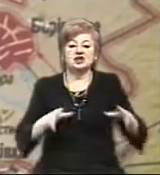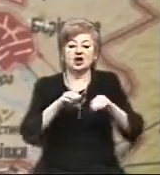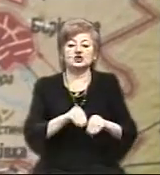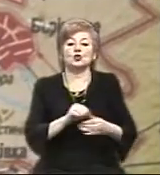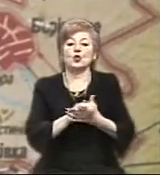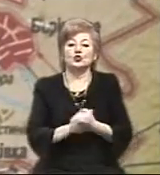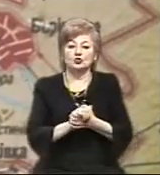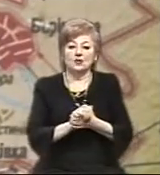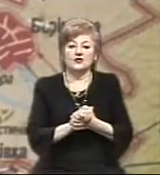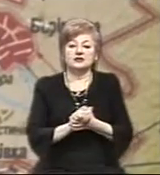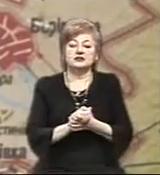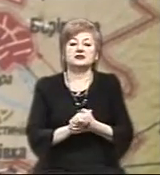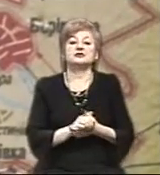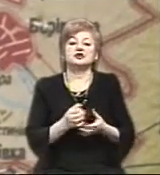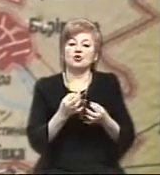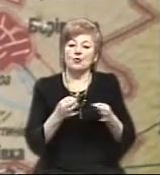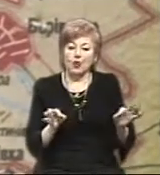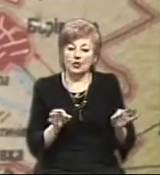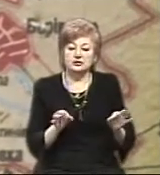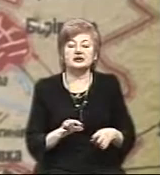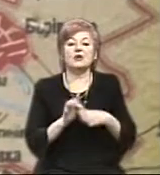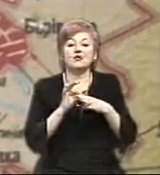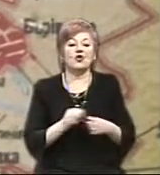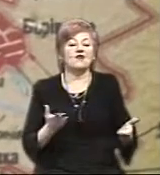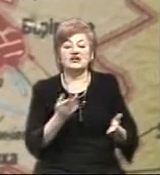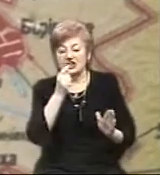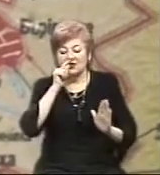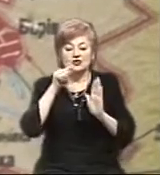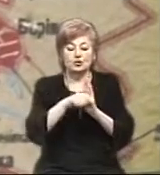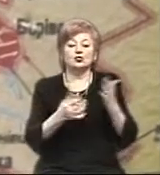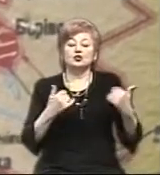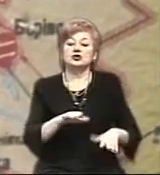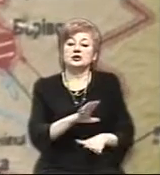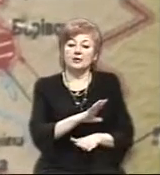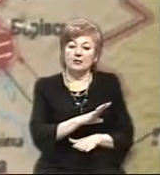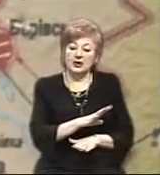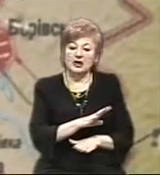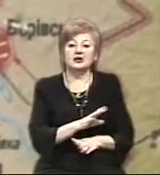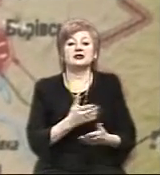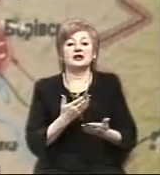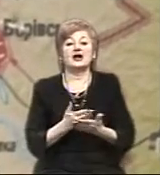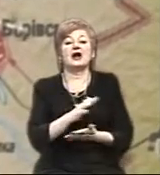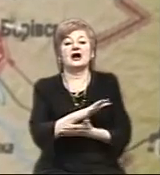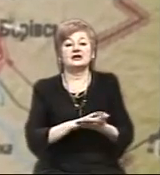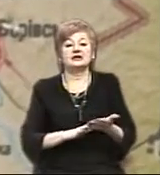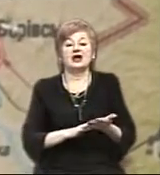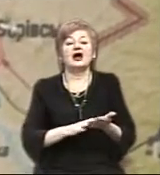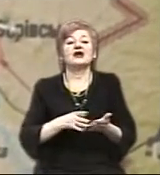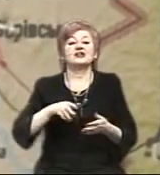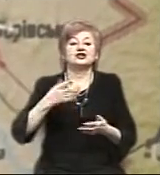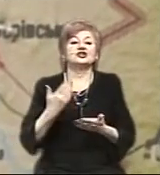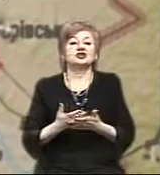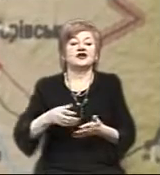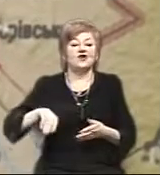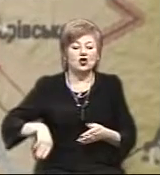згуртованість. Соборність. Поготів там, де вторгнення відбулося, і де спочатку в мізках, а далі у кишенях, оселях